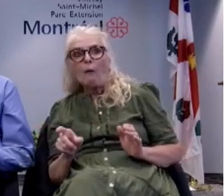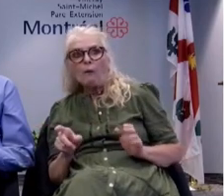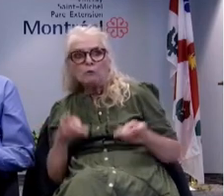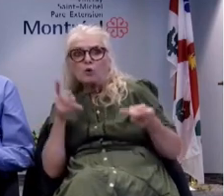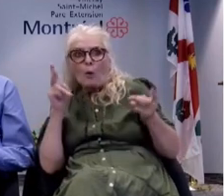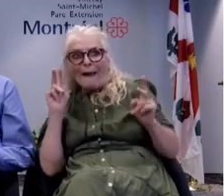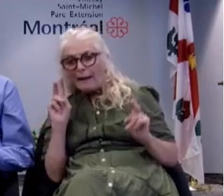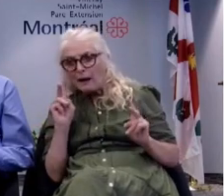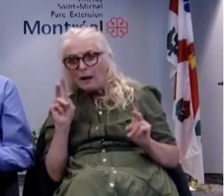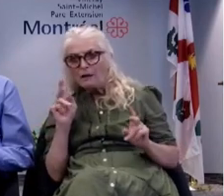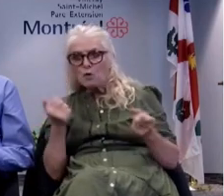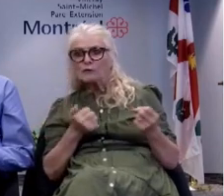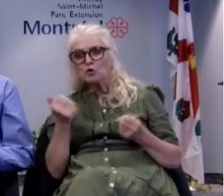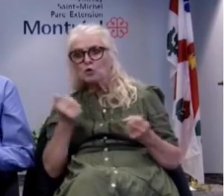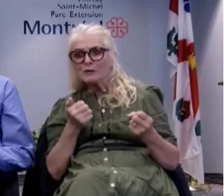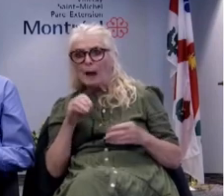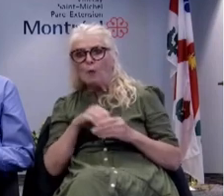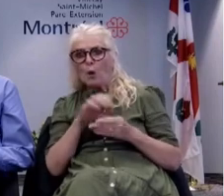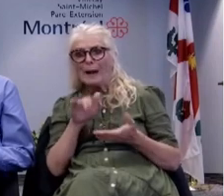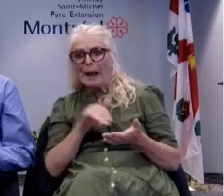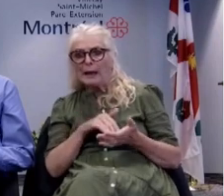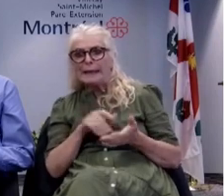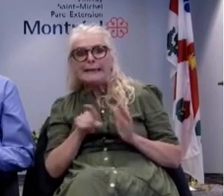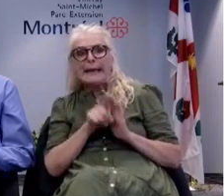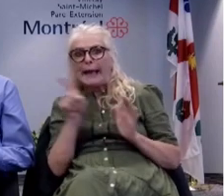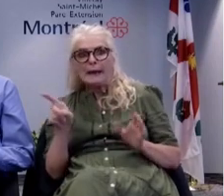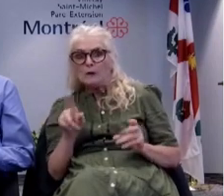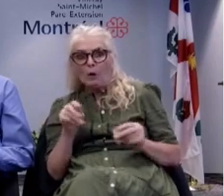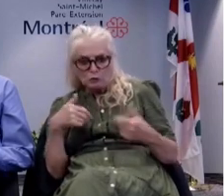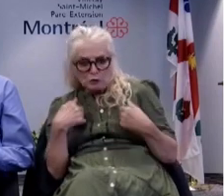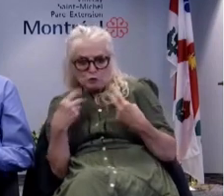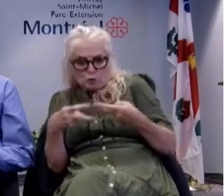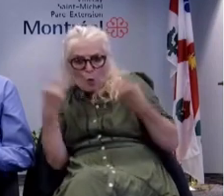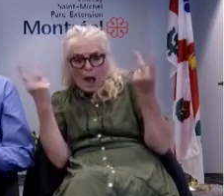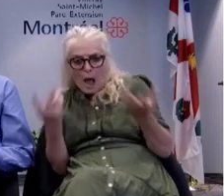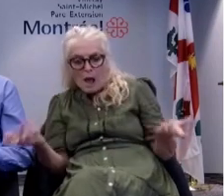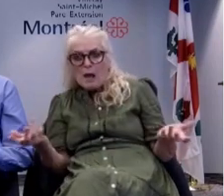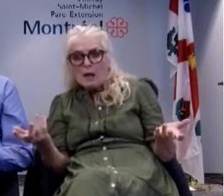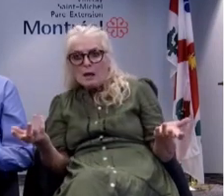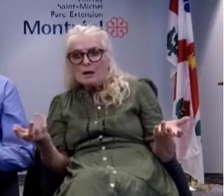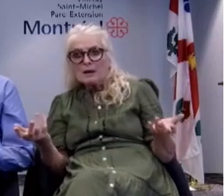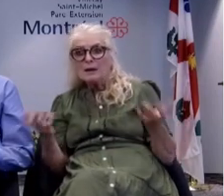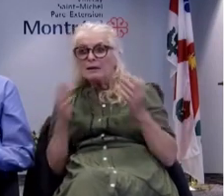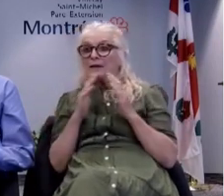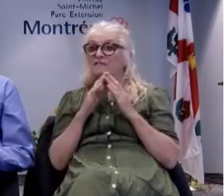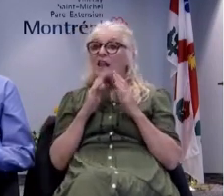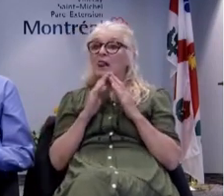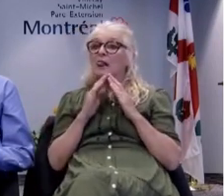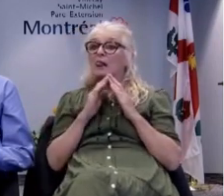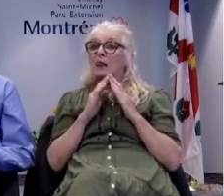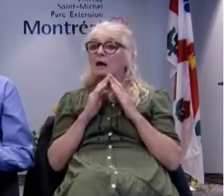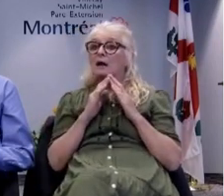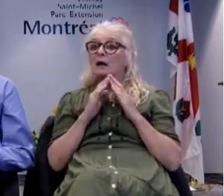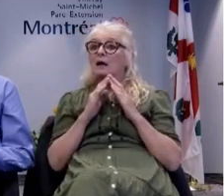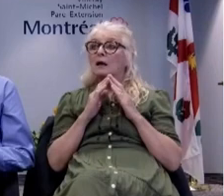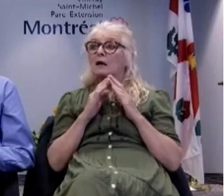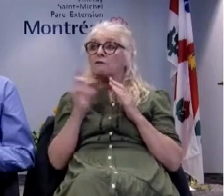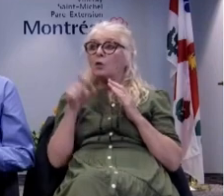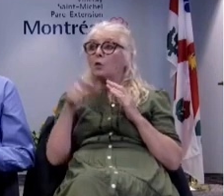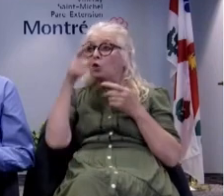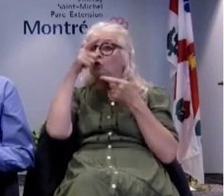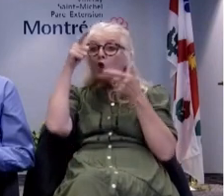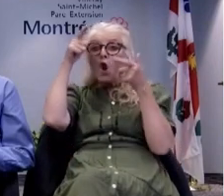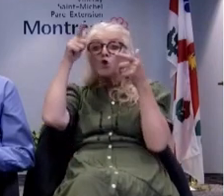pas illégal. Alors, moi, j'ai le droit de posséder une voiture, puis je me dis, il faut que la ville, elle soit logique